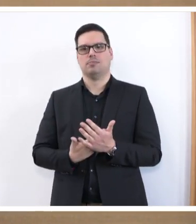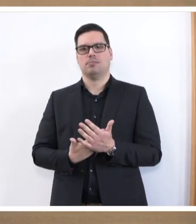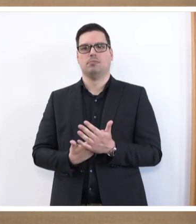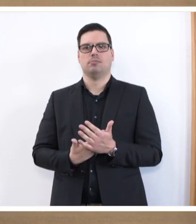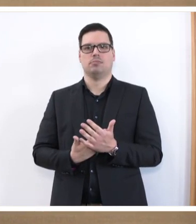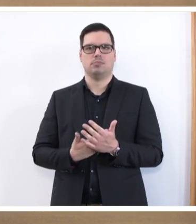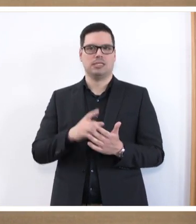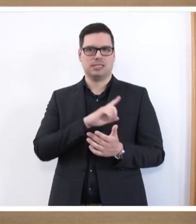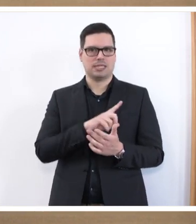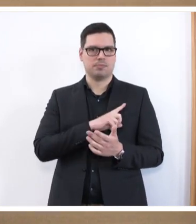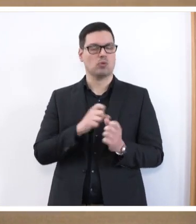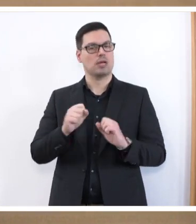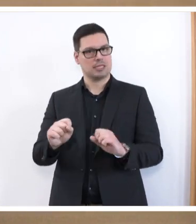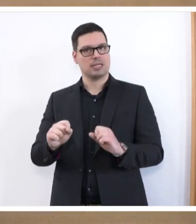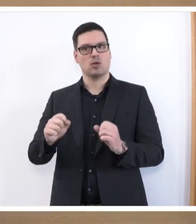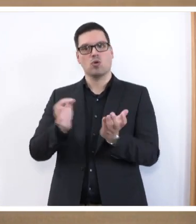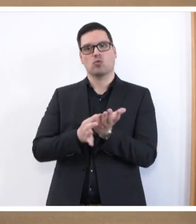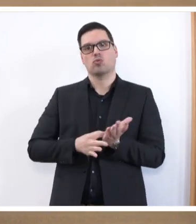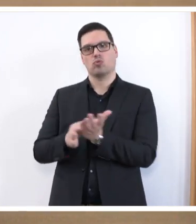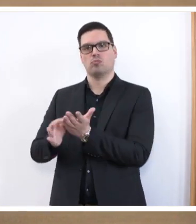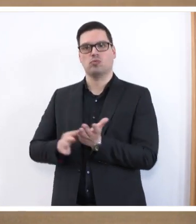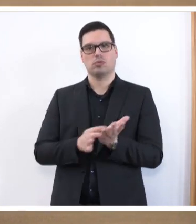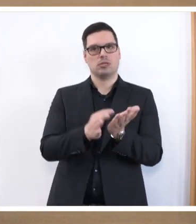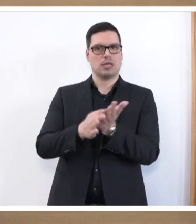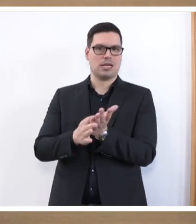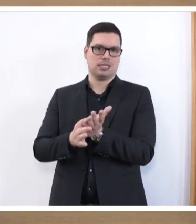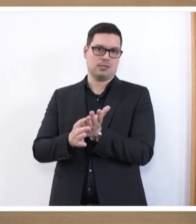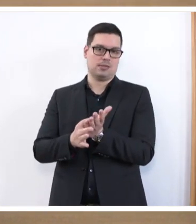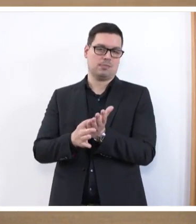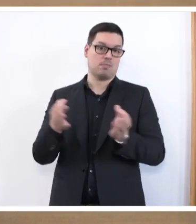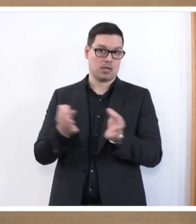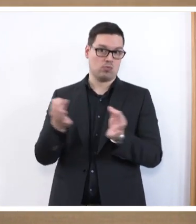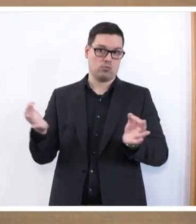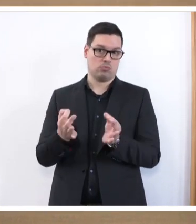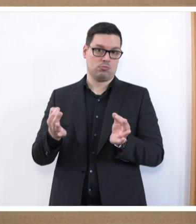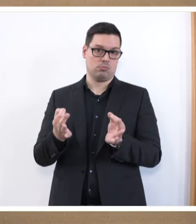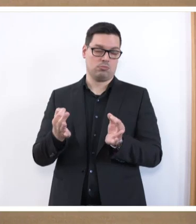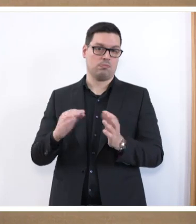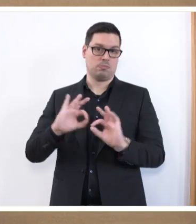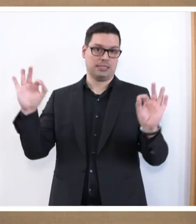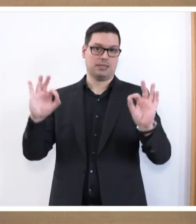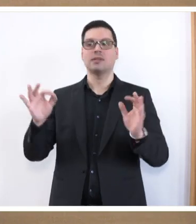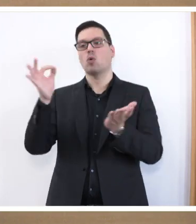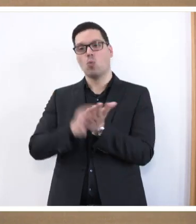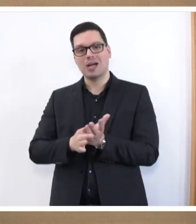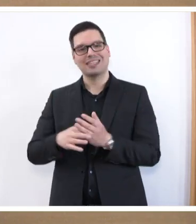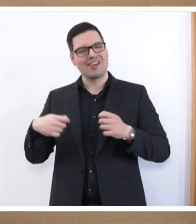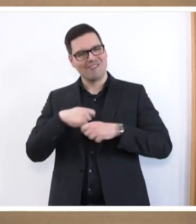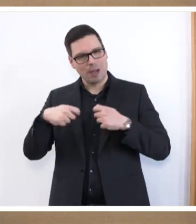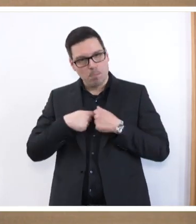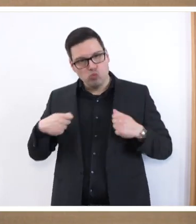eigene Einsatz für die kommunalen Belange dort auch höher sein. Wer sich mit einem Ort besonders verbunden